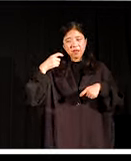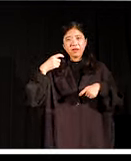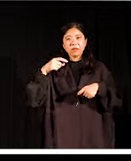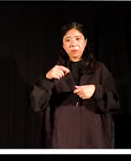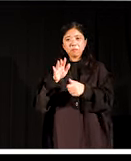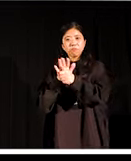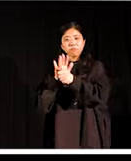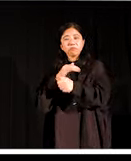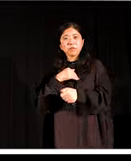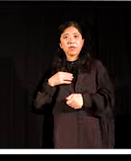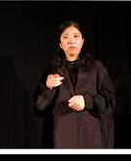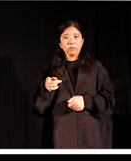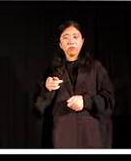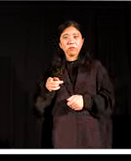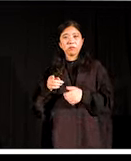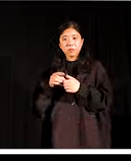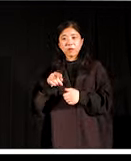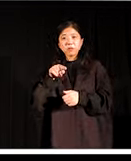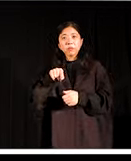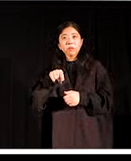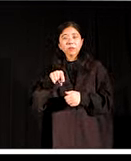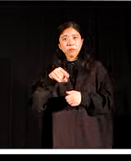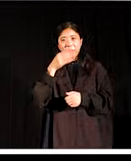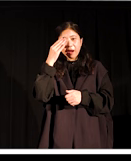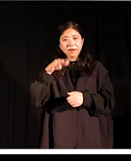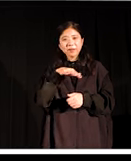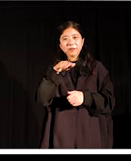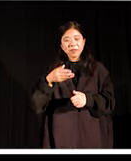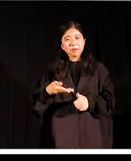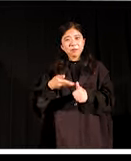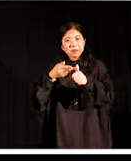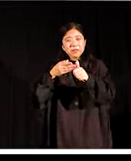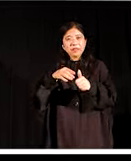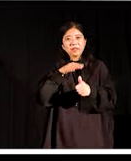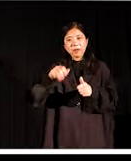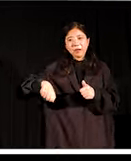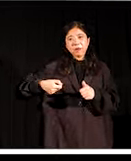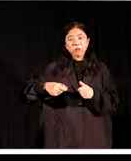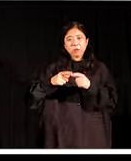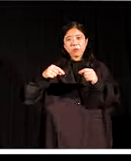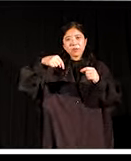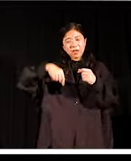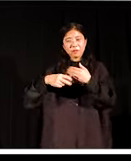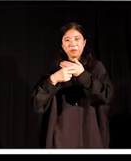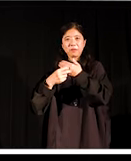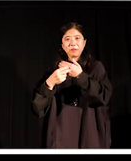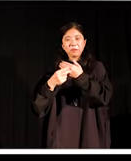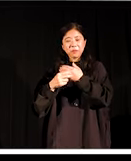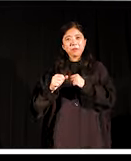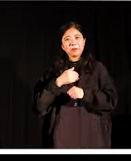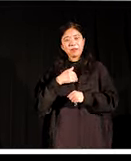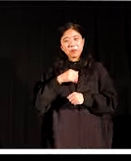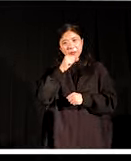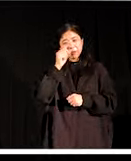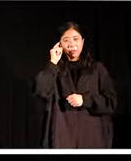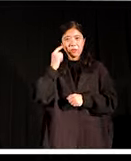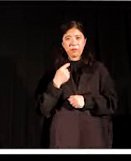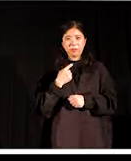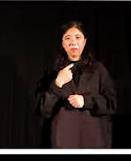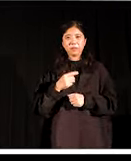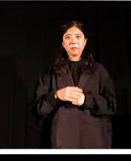支援してますし彼らがこう育っていってあの私たちの病院でトレーニングしてカンボジア国内の医療を良くしてくっていうのもやってますしあとは